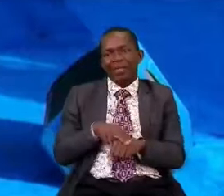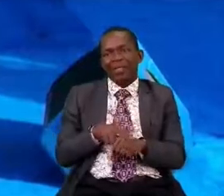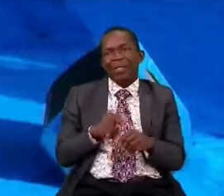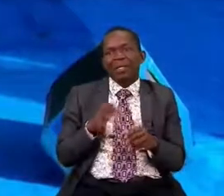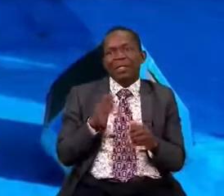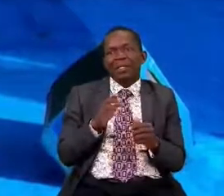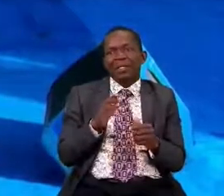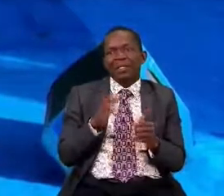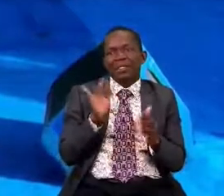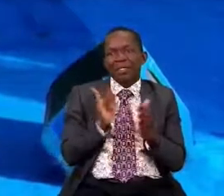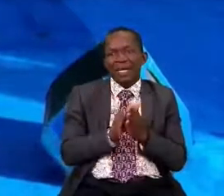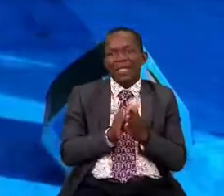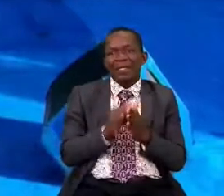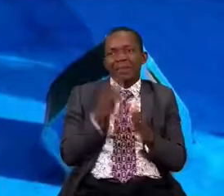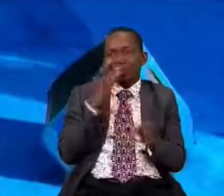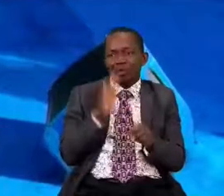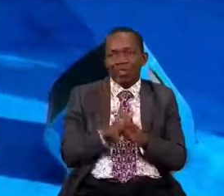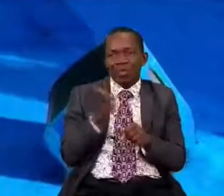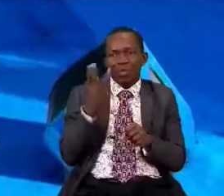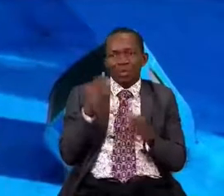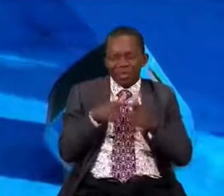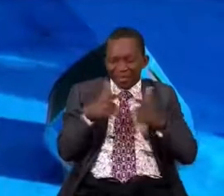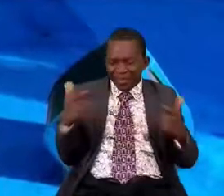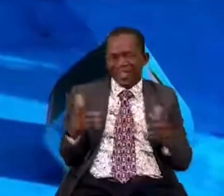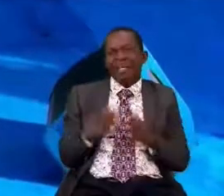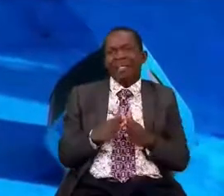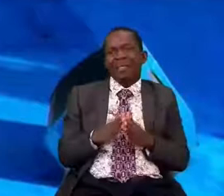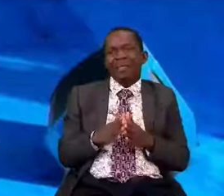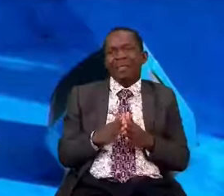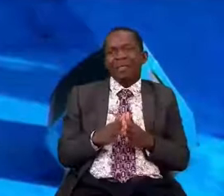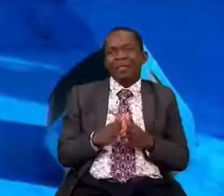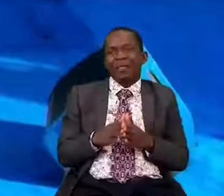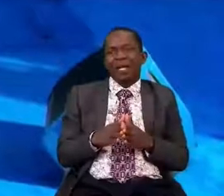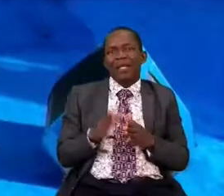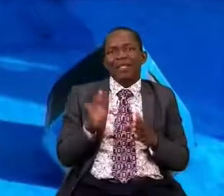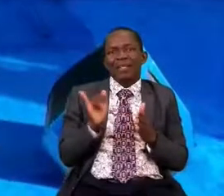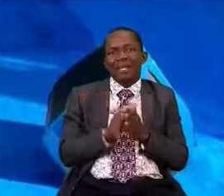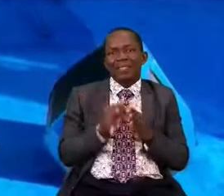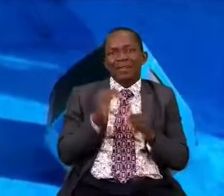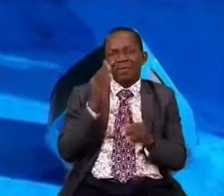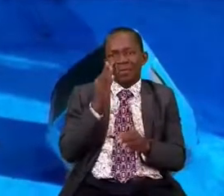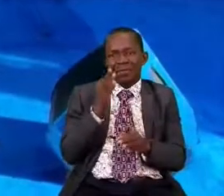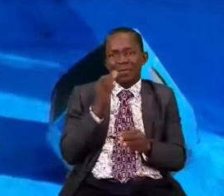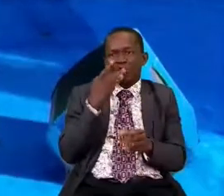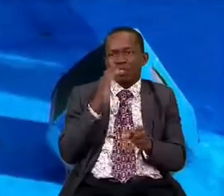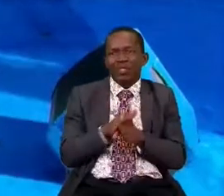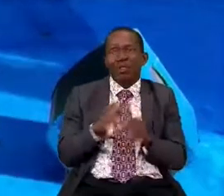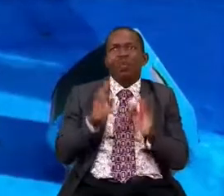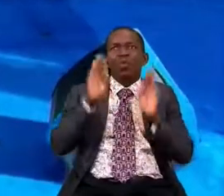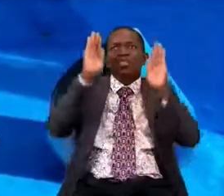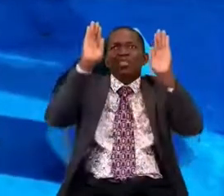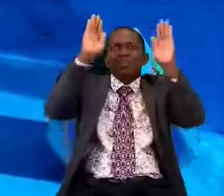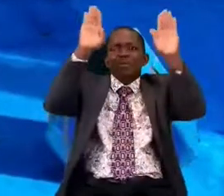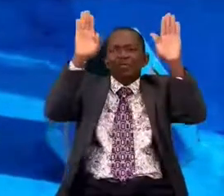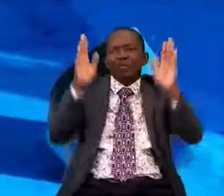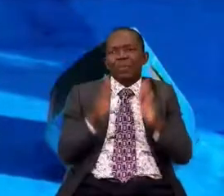difficile, incroyable. Presque impossible, mais Abraham ne douta point au sujet de la